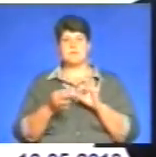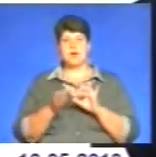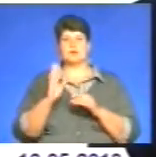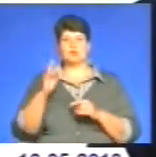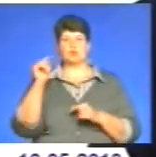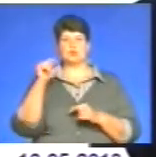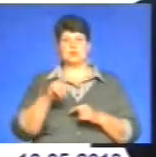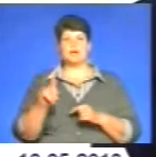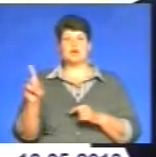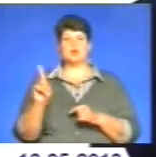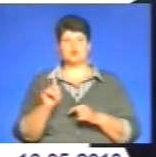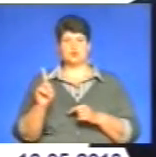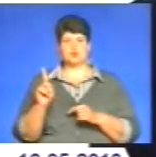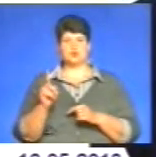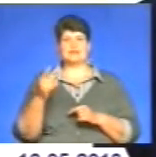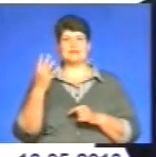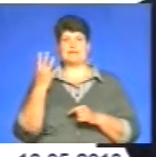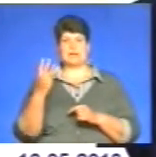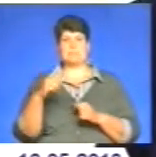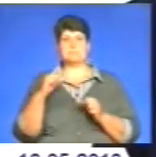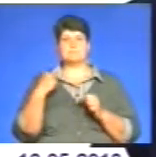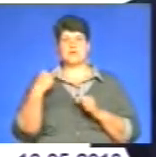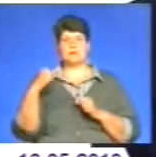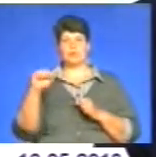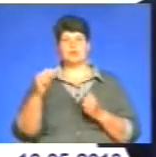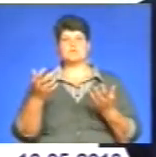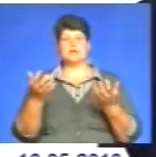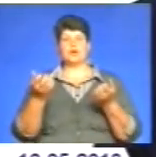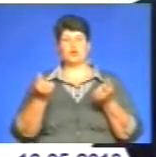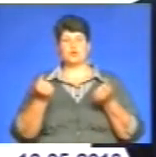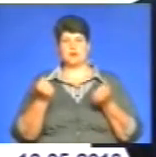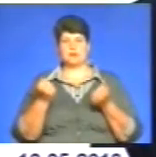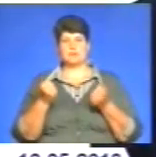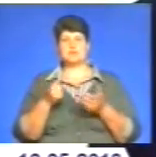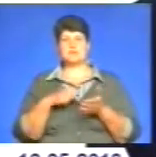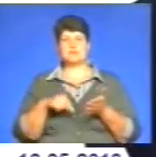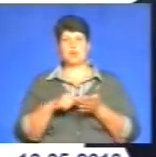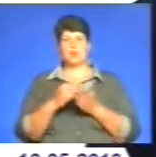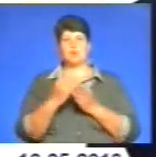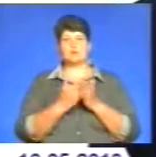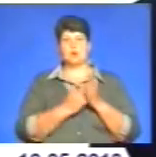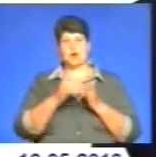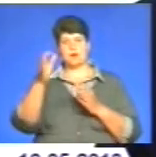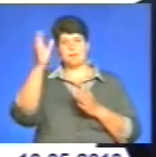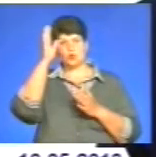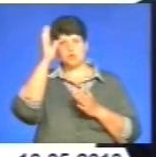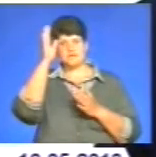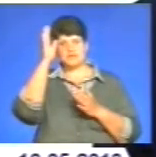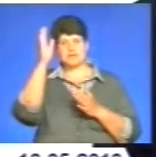3 ти можеш ці отримають з міської програми освіта